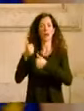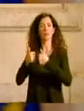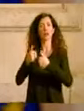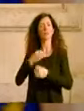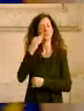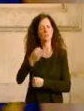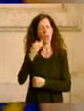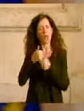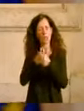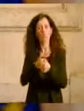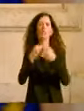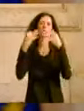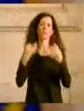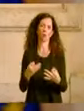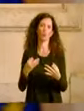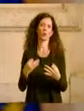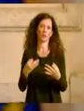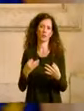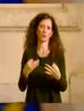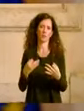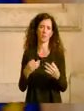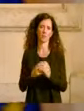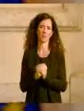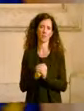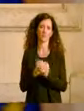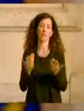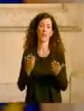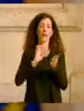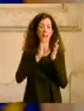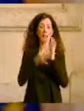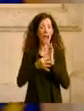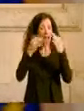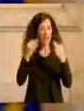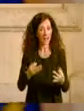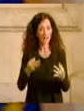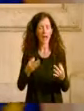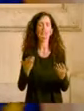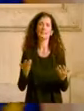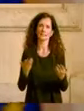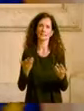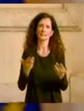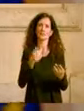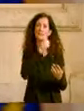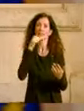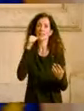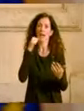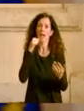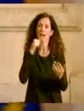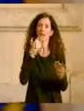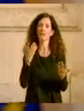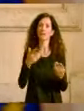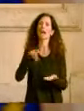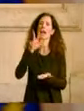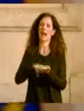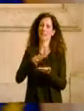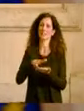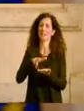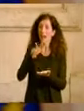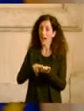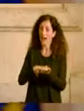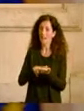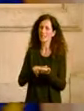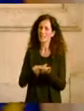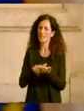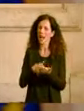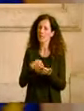sicurezza. Per fare questo, per avventurarsi a fare una data, bisogna avere qualche garanzia in più, che in questo momento,